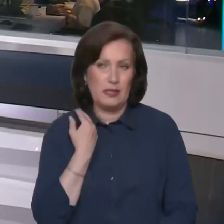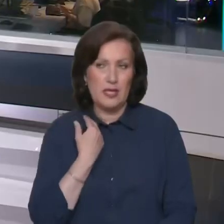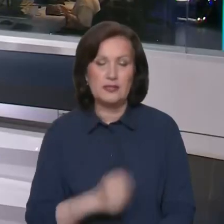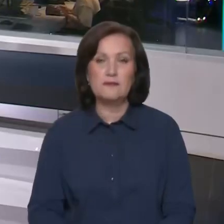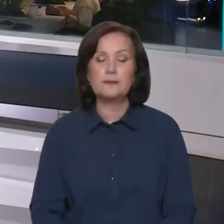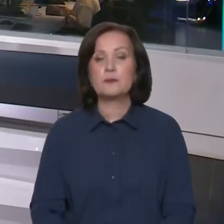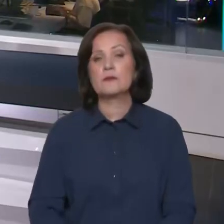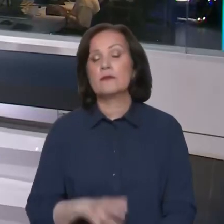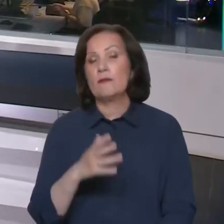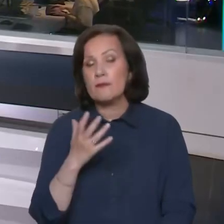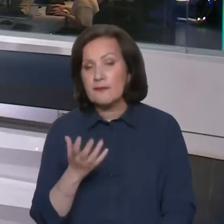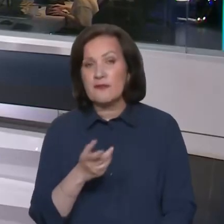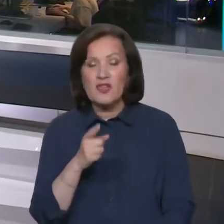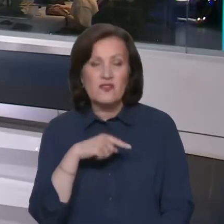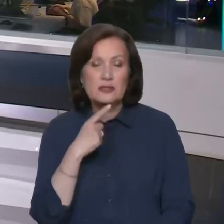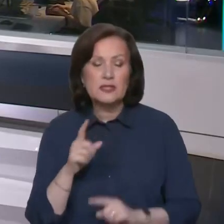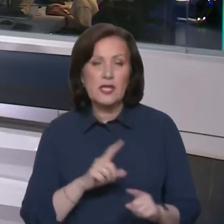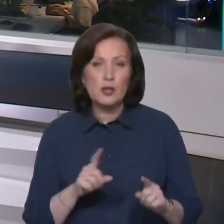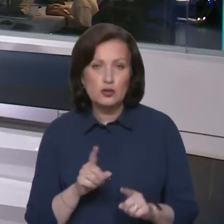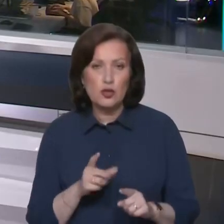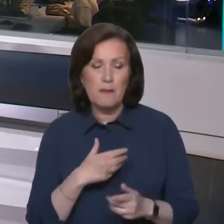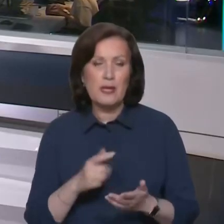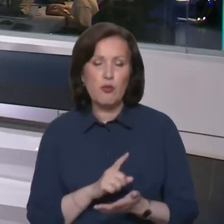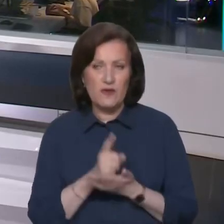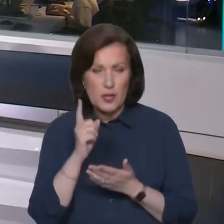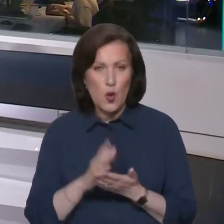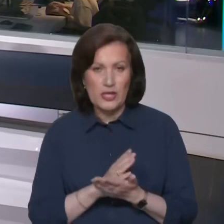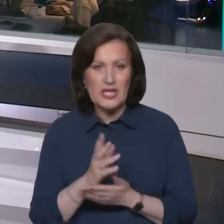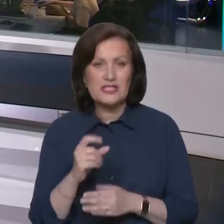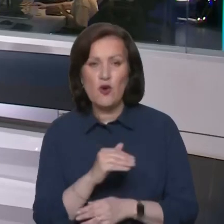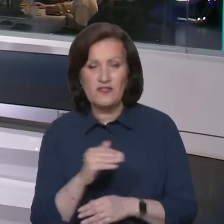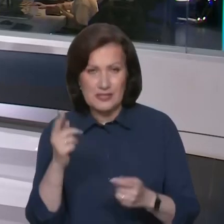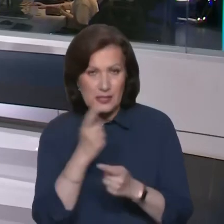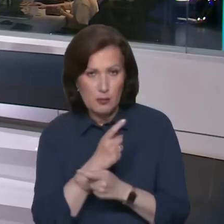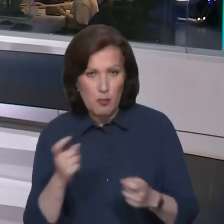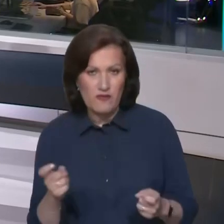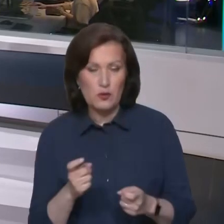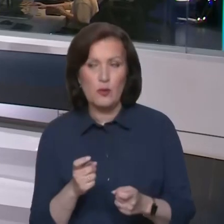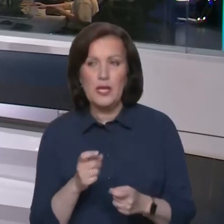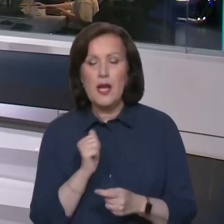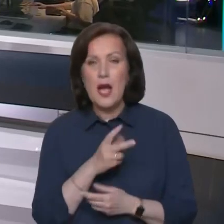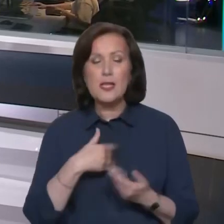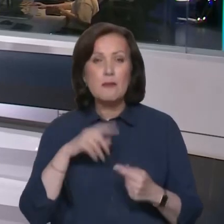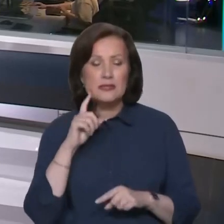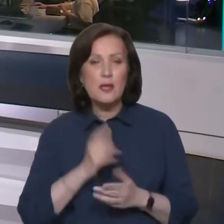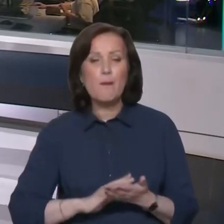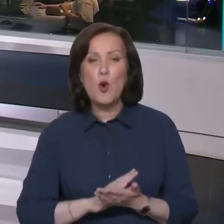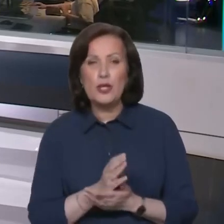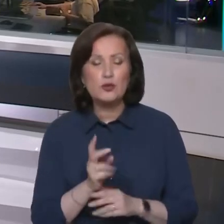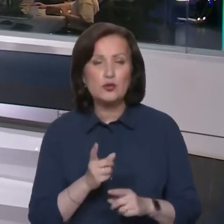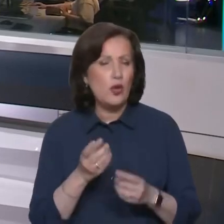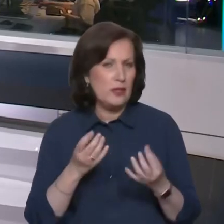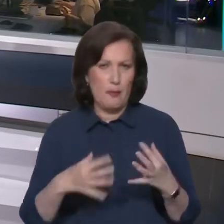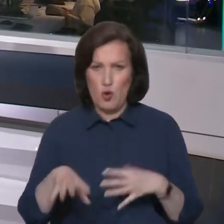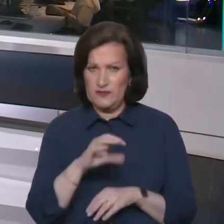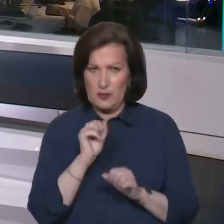Так. Ну, от ви сказали, що ми повинні орієнтуватися на офіційні повідомлення, але ми знаємо політику, що не про